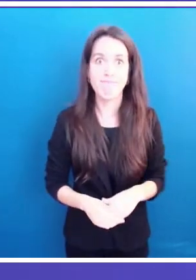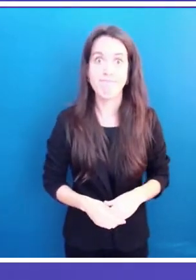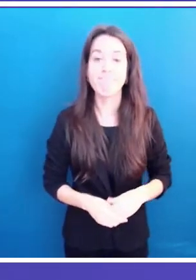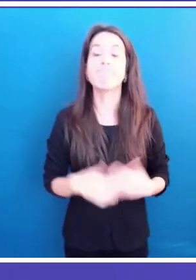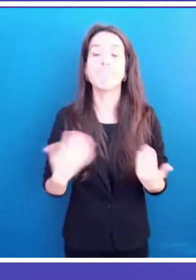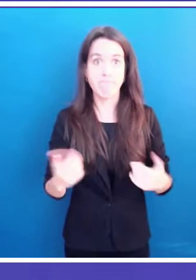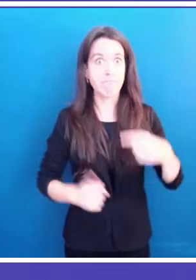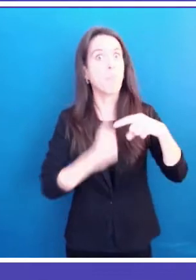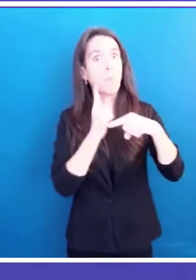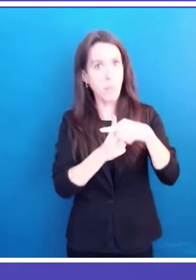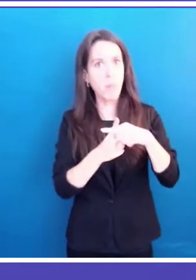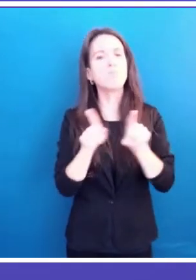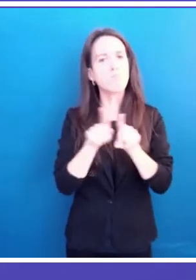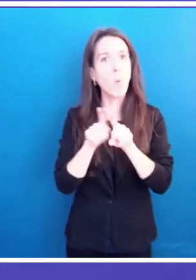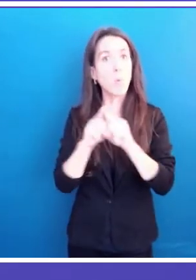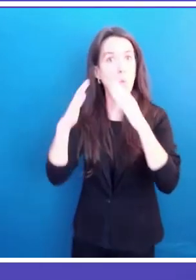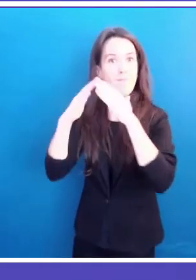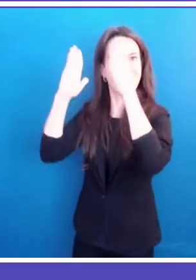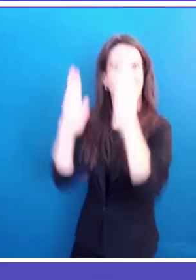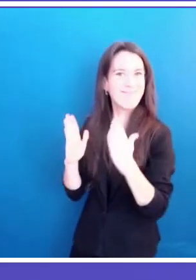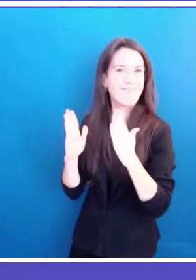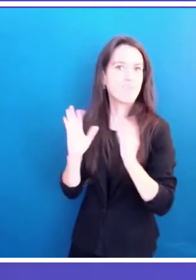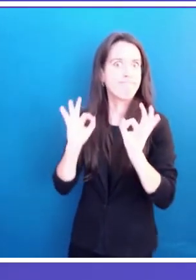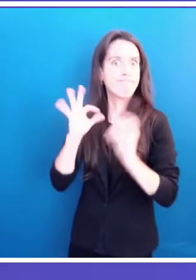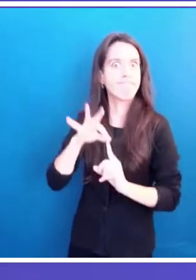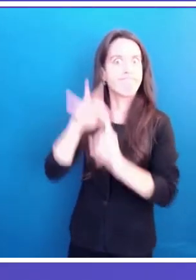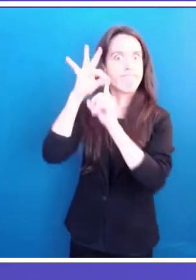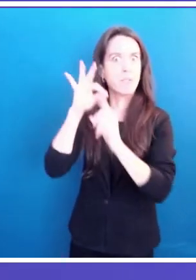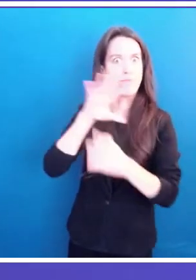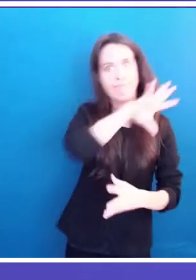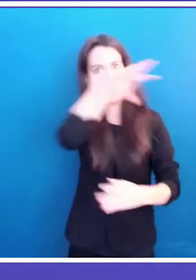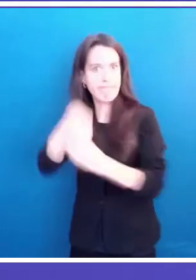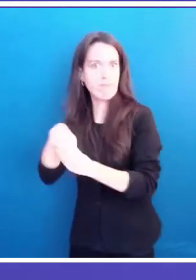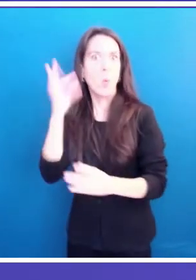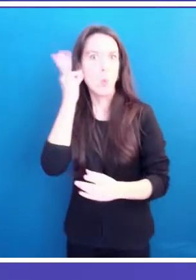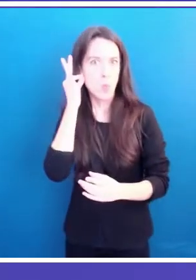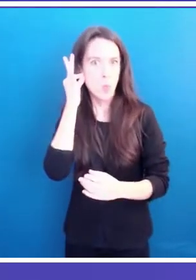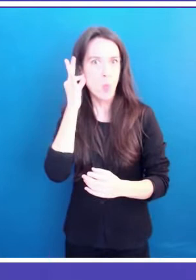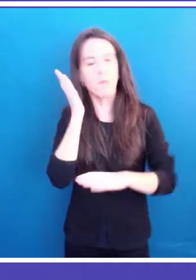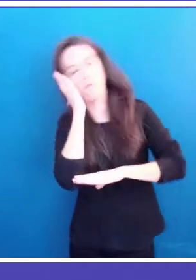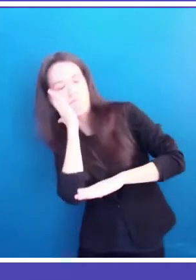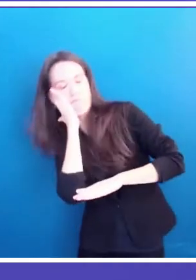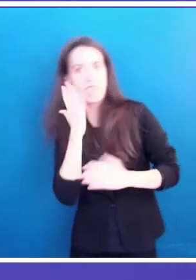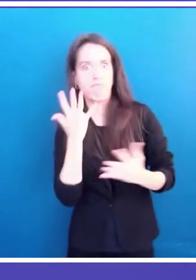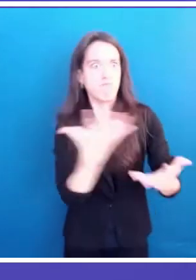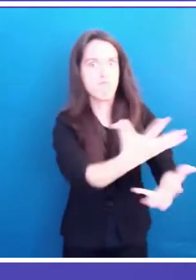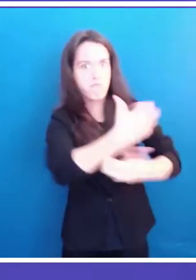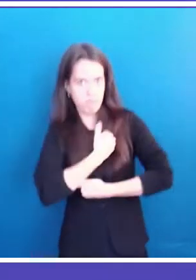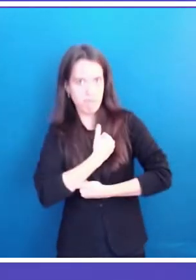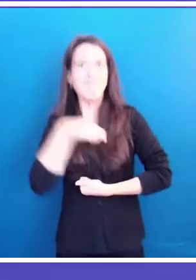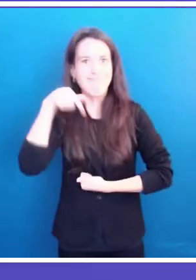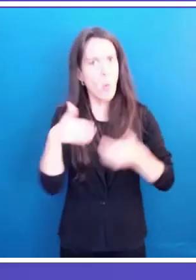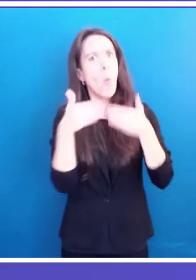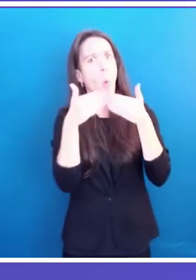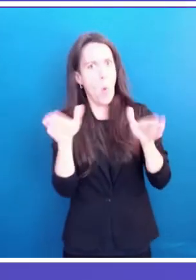واتضح مع الوقت بأن الوضع تفاقم وكان لابد من متابعة الموضوع.